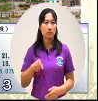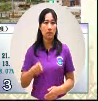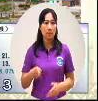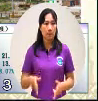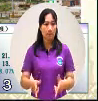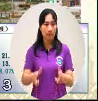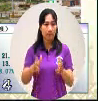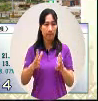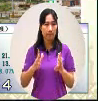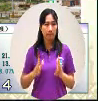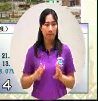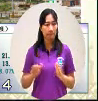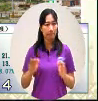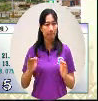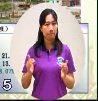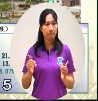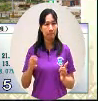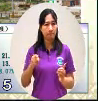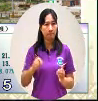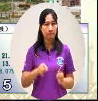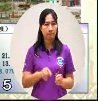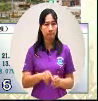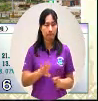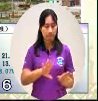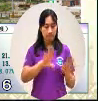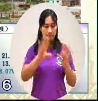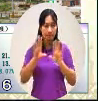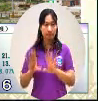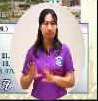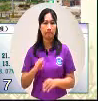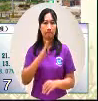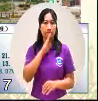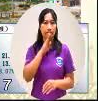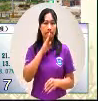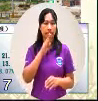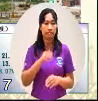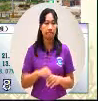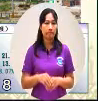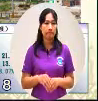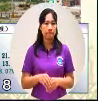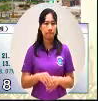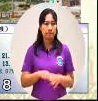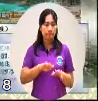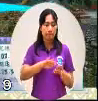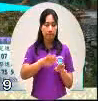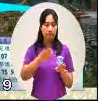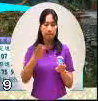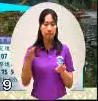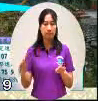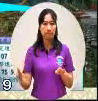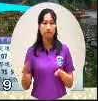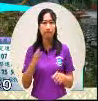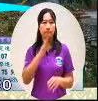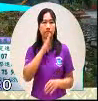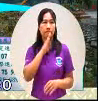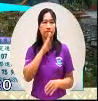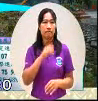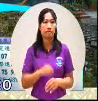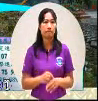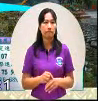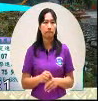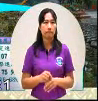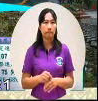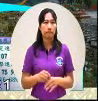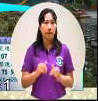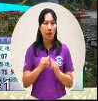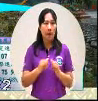桥面哈大概弄成这样有一种弧形的下一个这个是民族